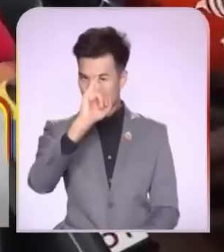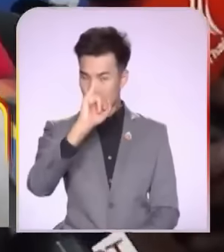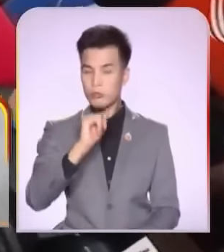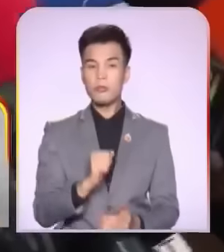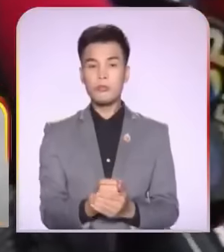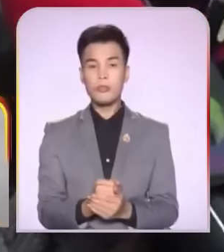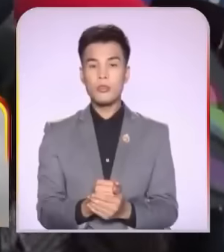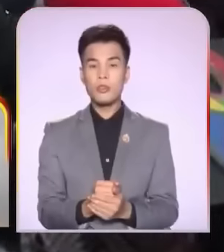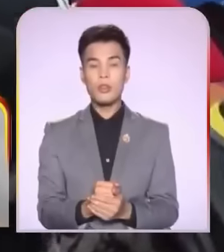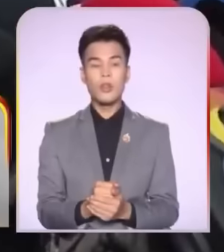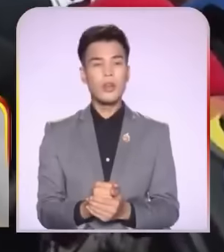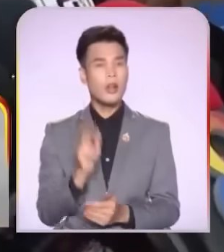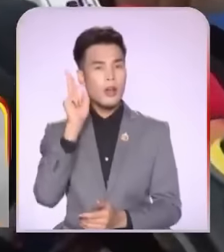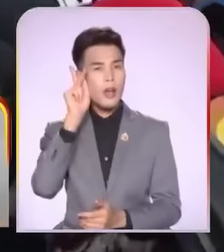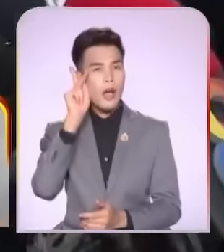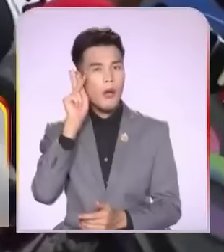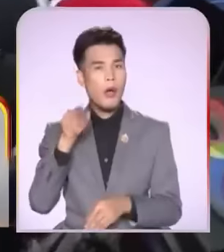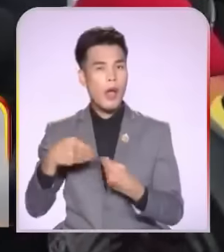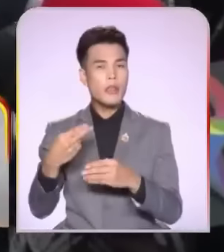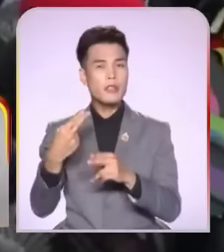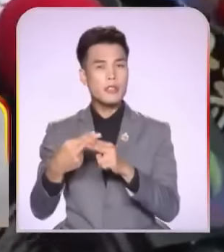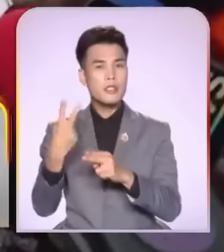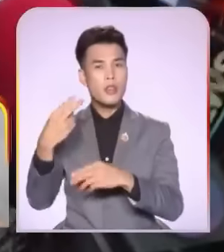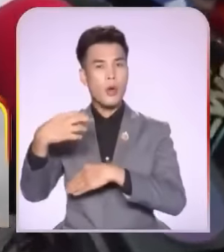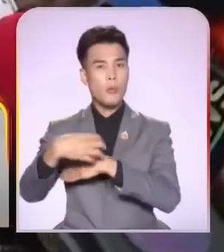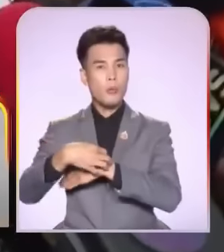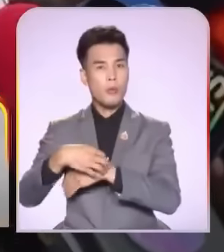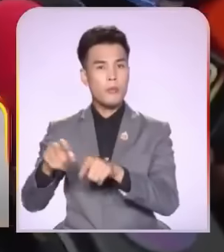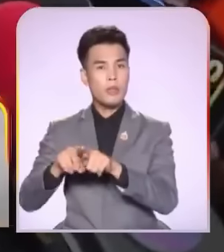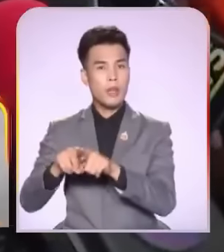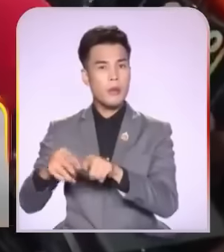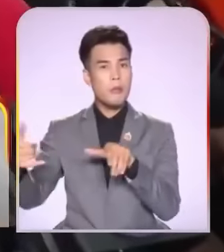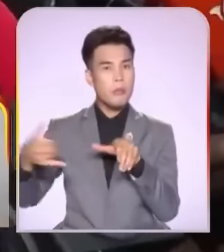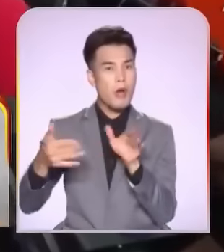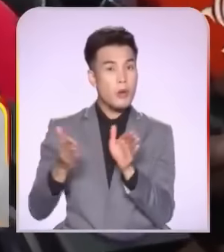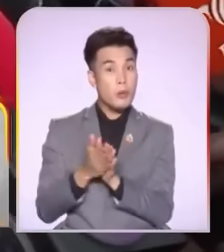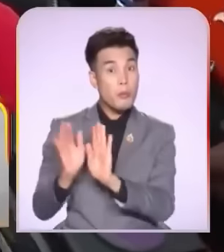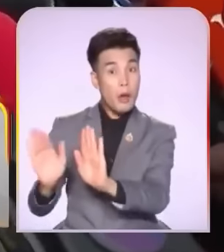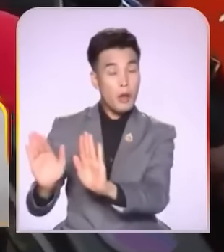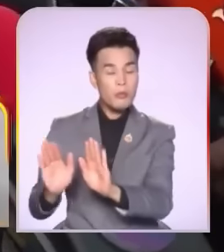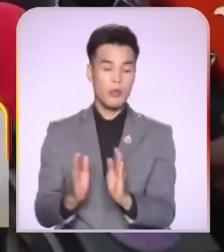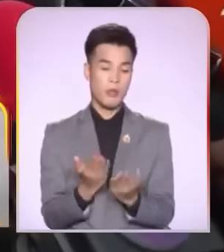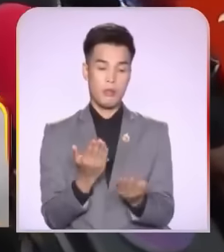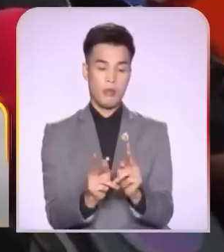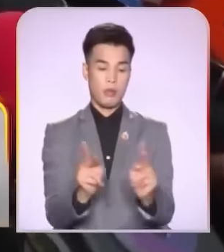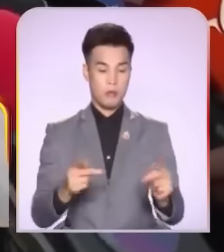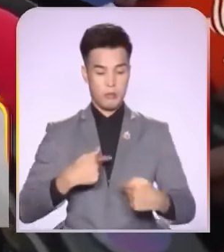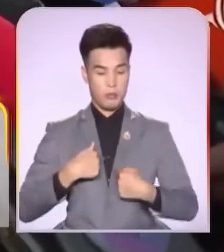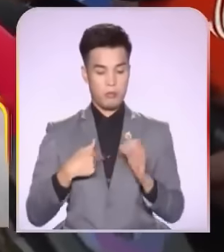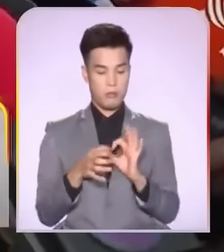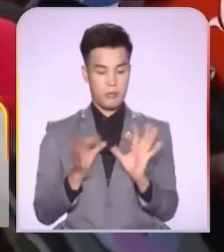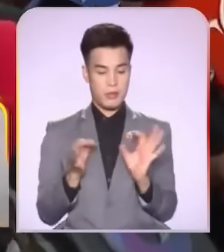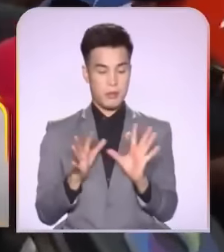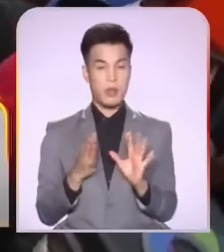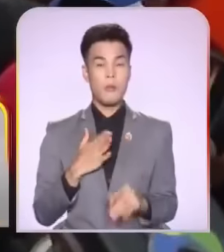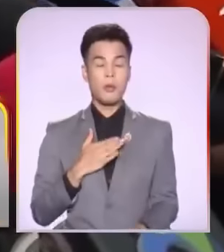รณีที่มีข่าวว่าจะไม่ให้ตระกูลวงสุวรรณร่วมรัฐบาลบอกว่าตรงเนี้ยแล้วแต่กรรมการตนไม่ได้เกี่ยวข้อง ป็นค